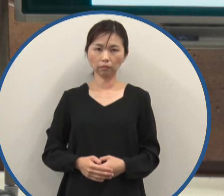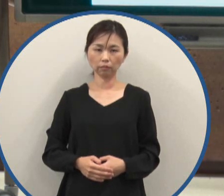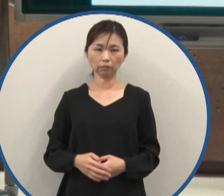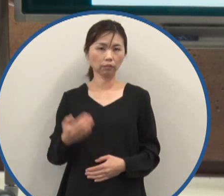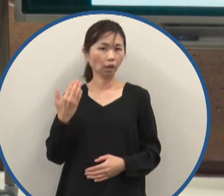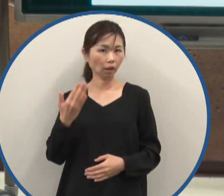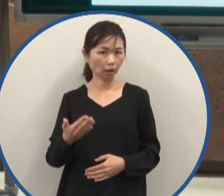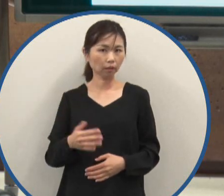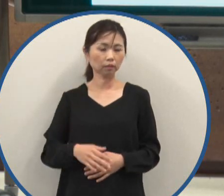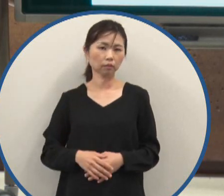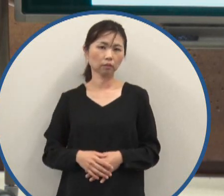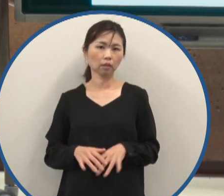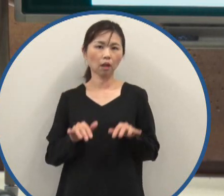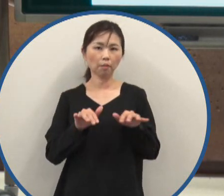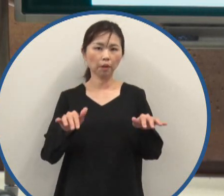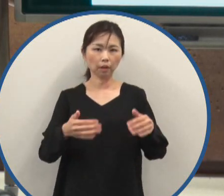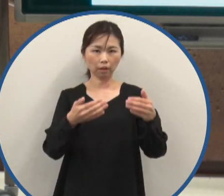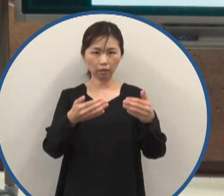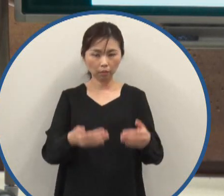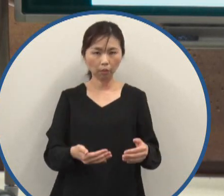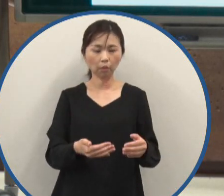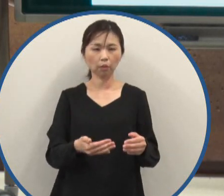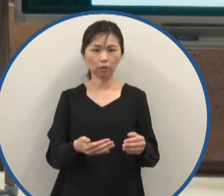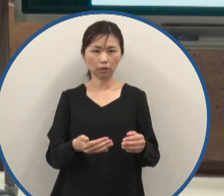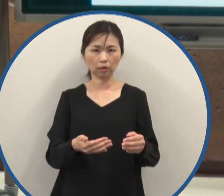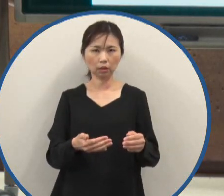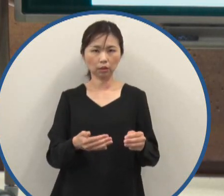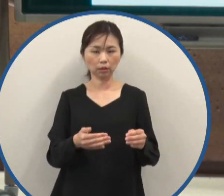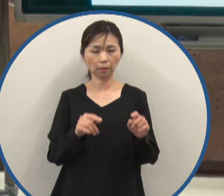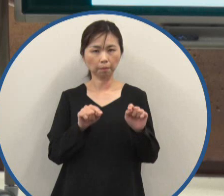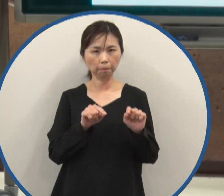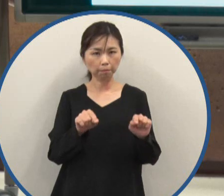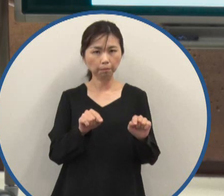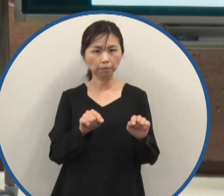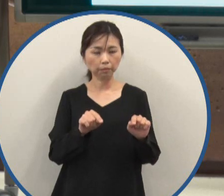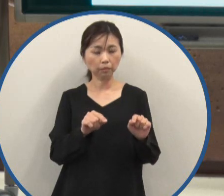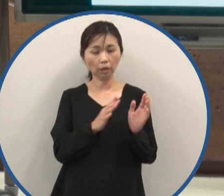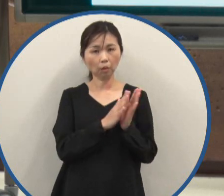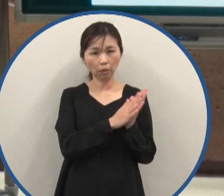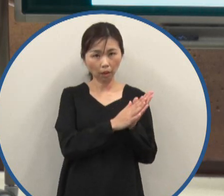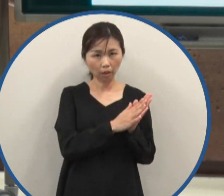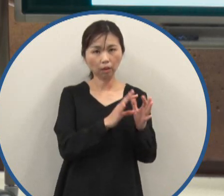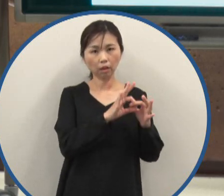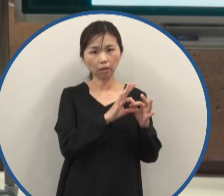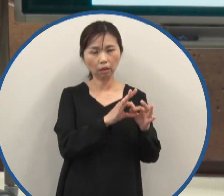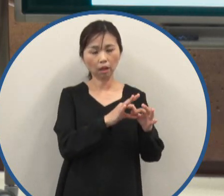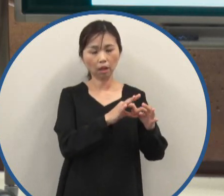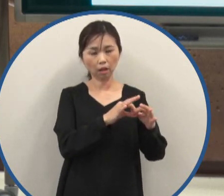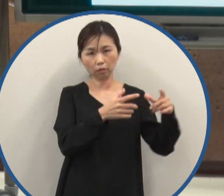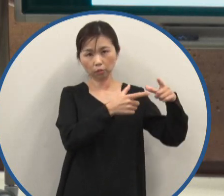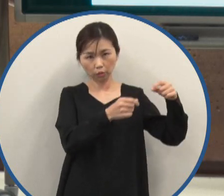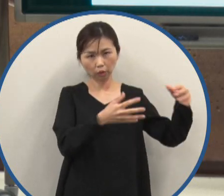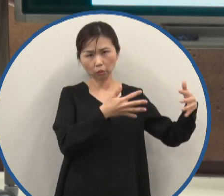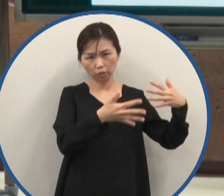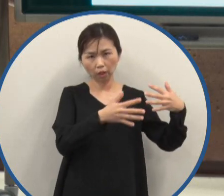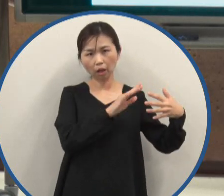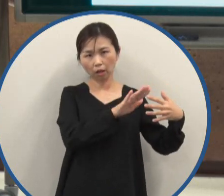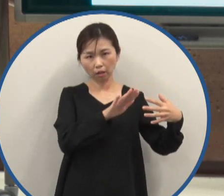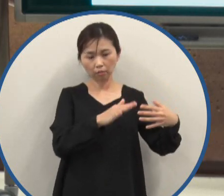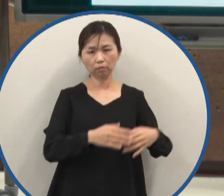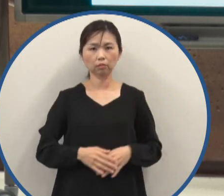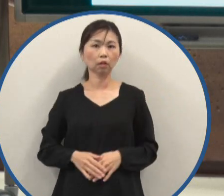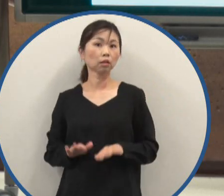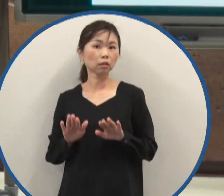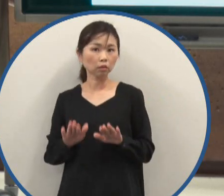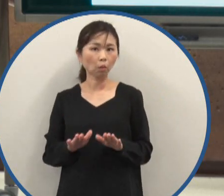ウに関し、マンボウの適用とかをめぐって国と結構ずれがこれまであったと思うんですけども、今日要請されたということなんですけれども、現